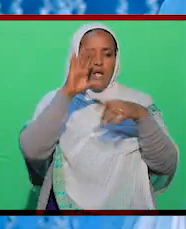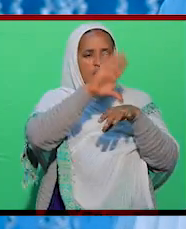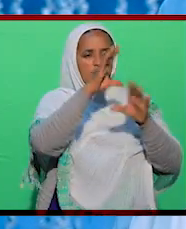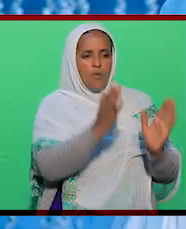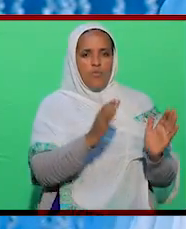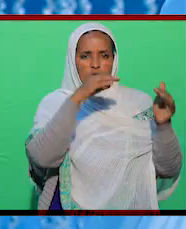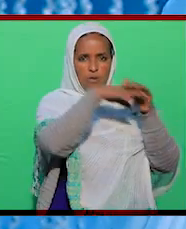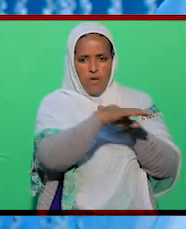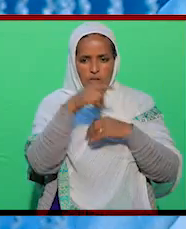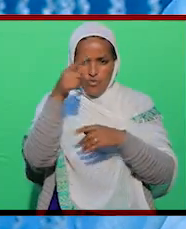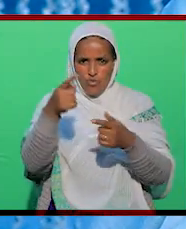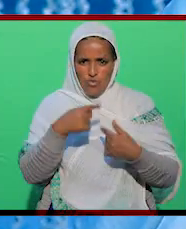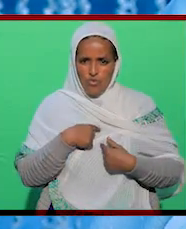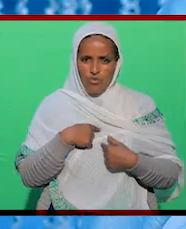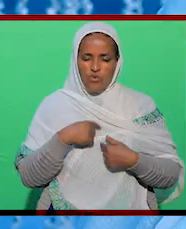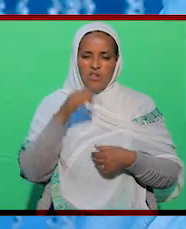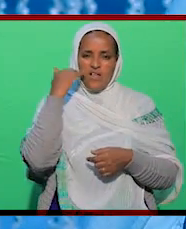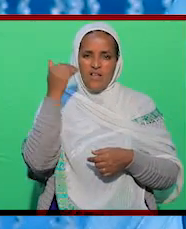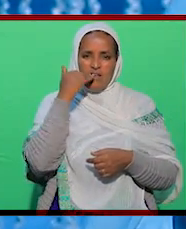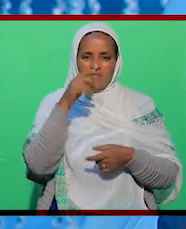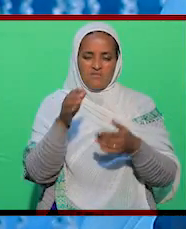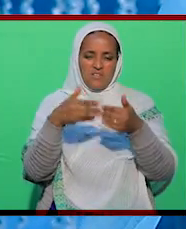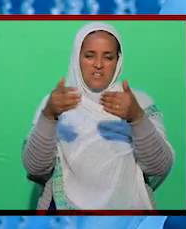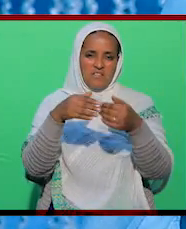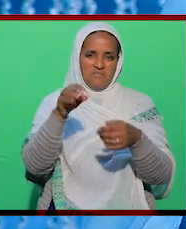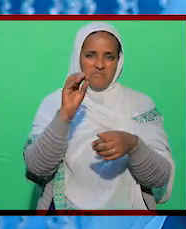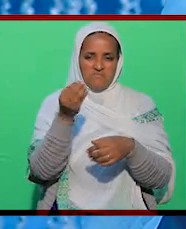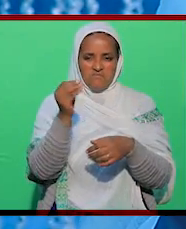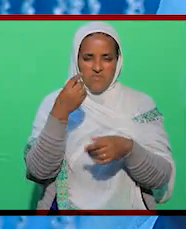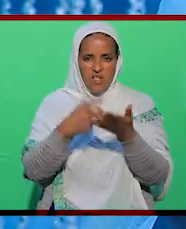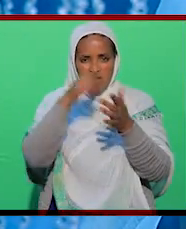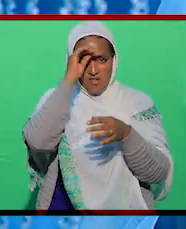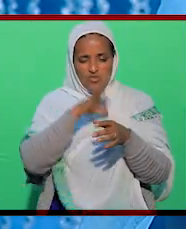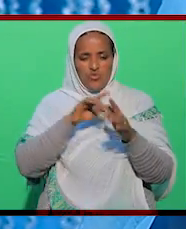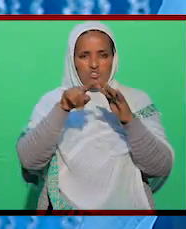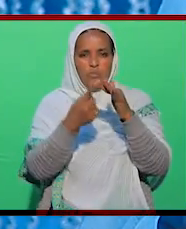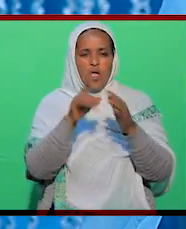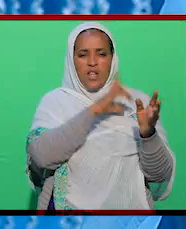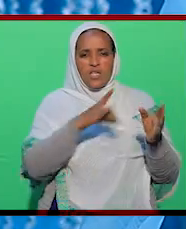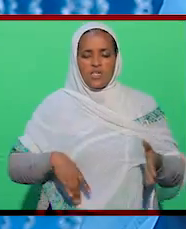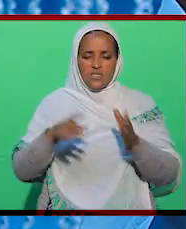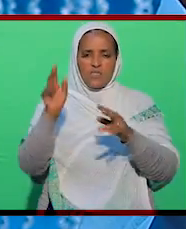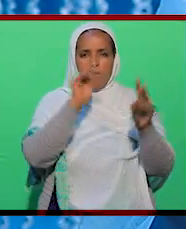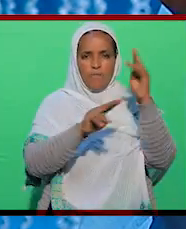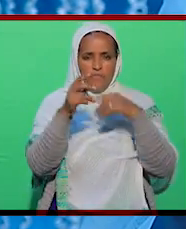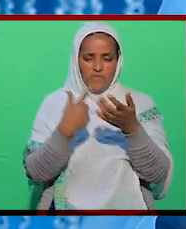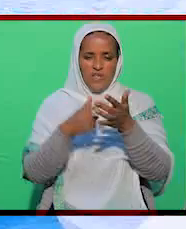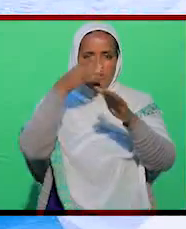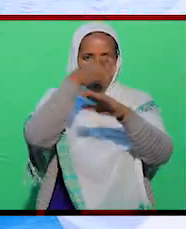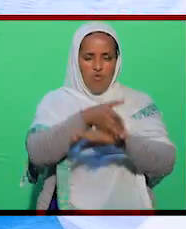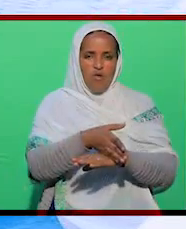ባይሆን እንደምትመኙ ገዳማው የሚሆነው ብለው ሲነግሯት በጣም ከት ብላ ሳቀች አቃለለች አሉ ያው እንግዲህ አንዳንዴ ጀማሪ ክርስቲያን መከራ